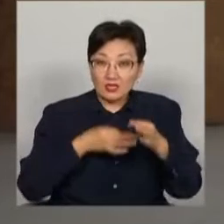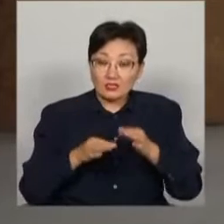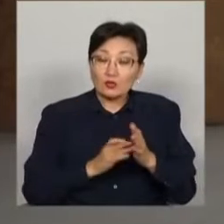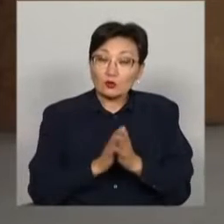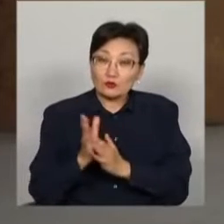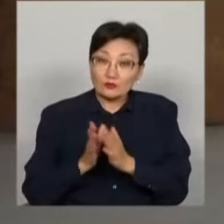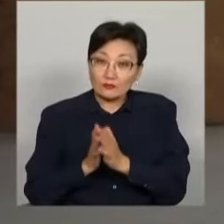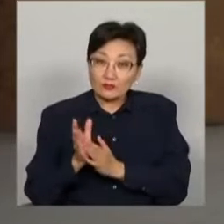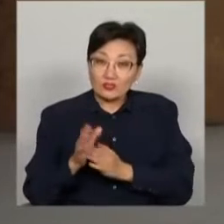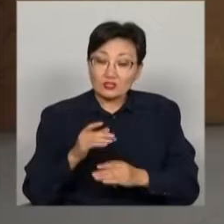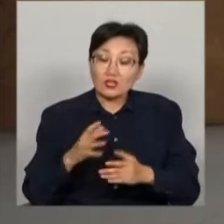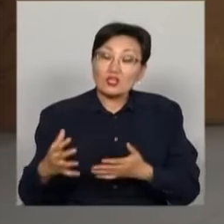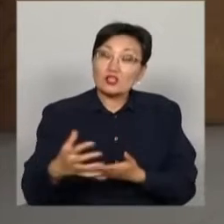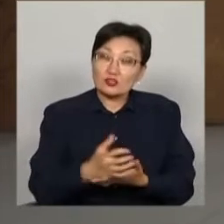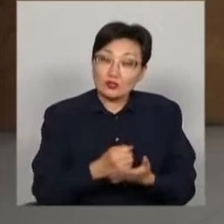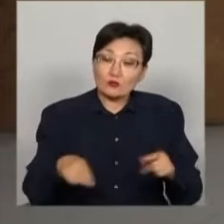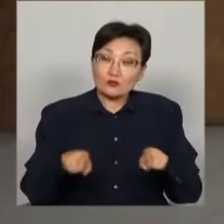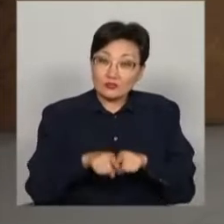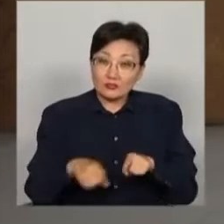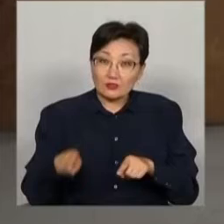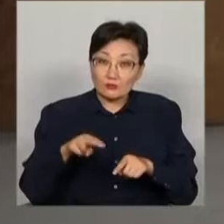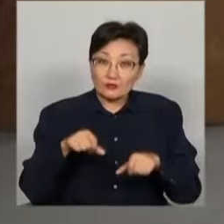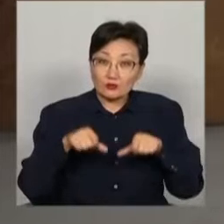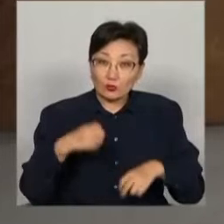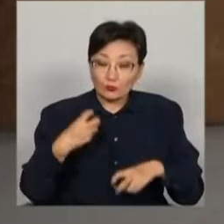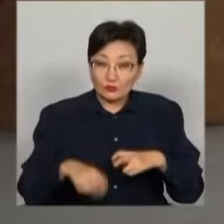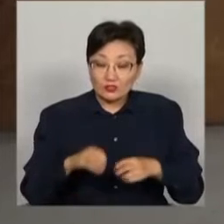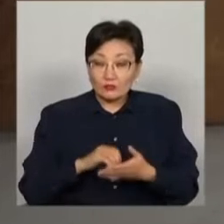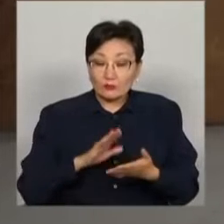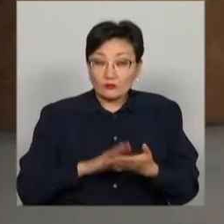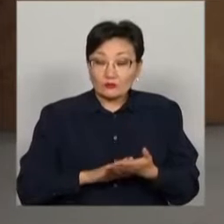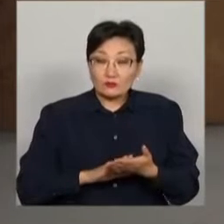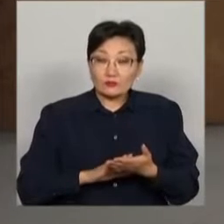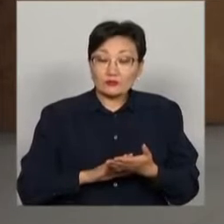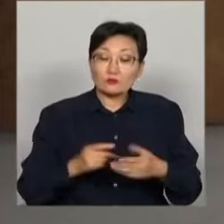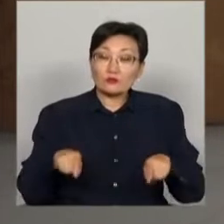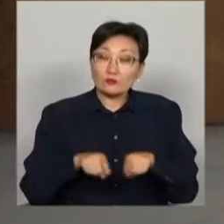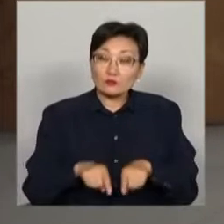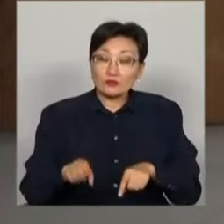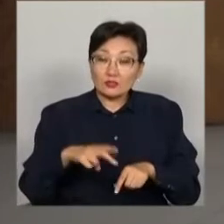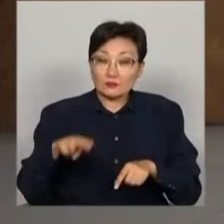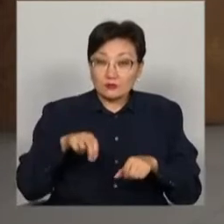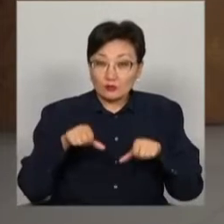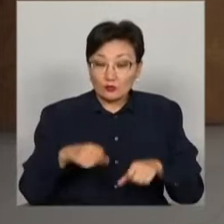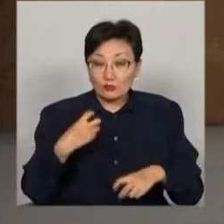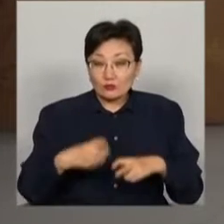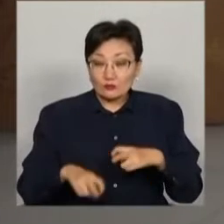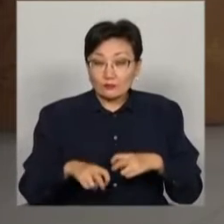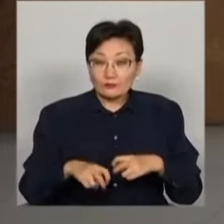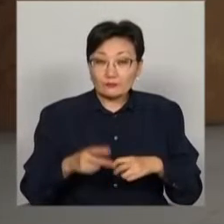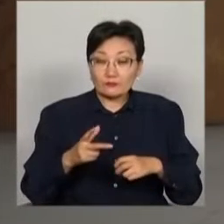сияқты осындай әкімшілік құқық бұзушылықтар тіркелді. Бұндай әкімшілік құқық бұзушылар жылы